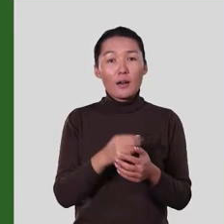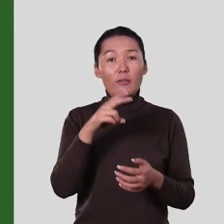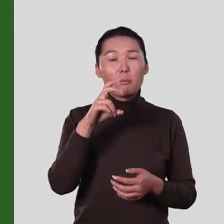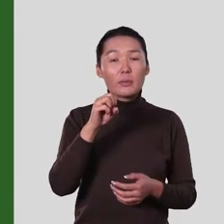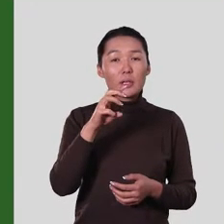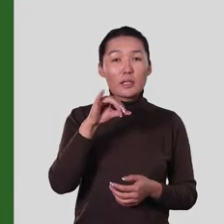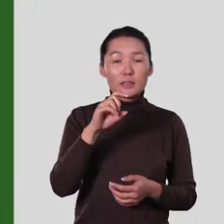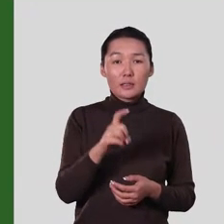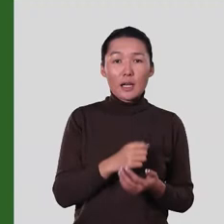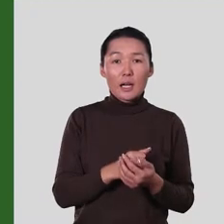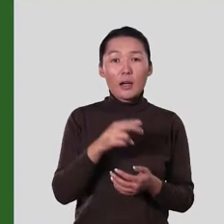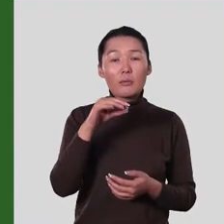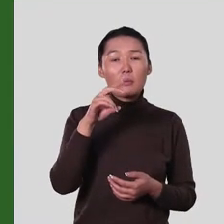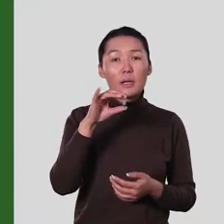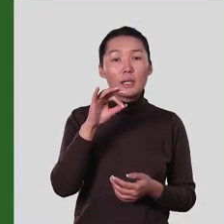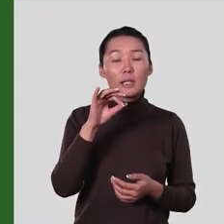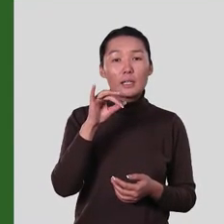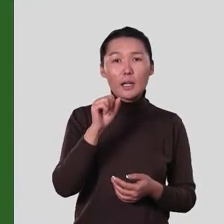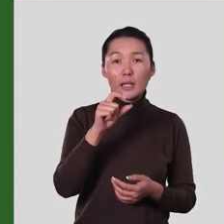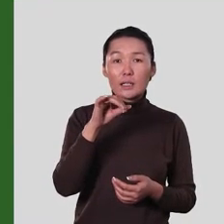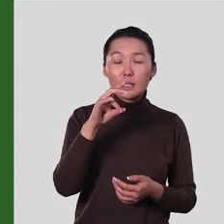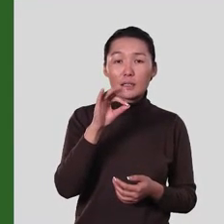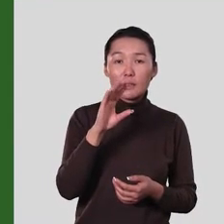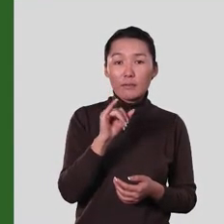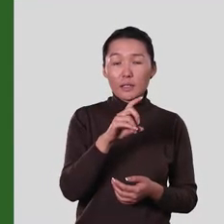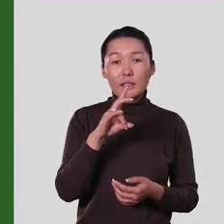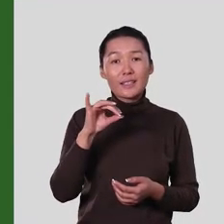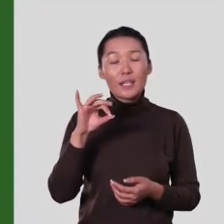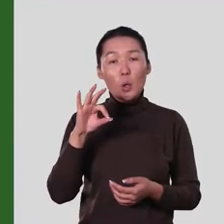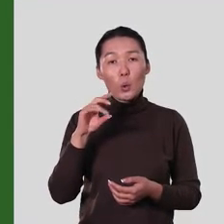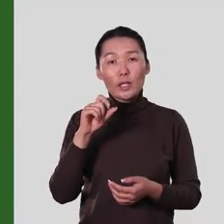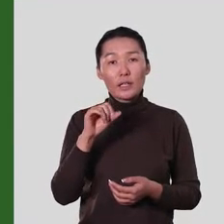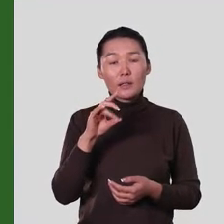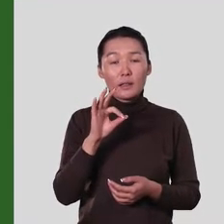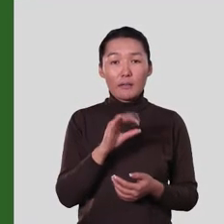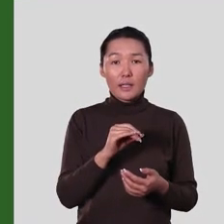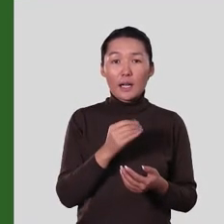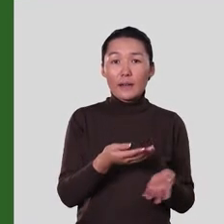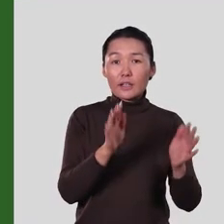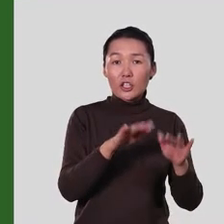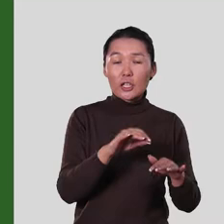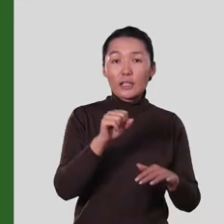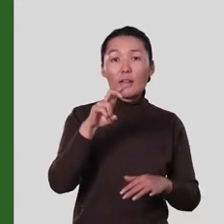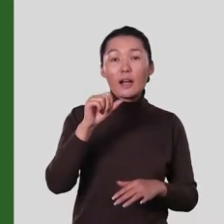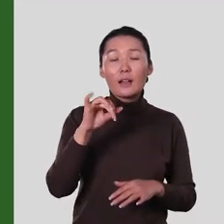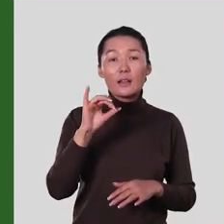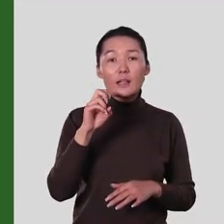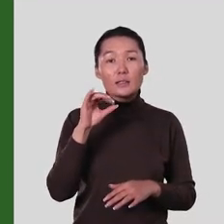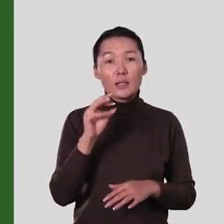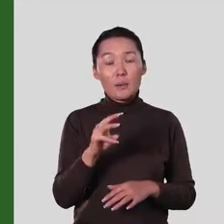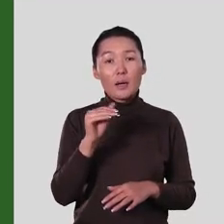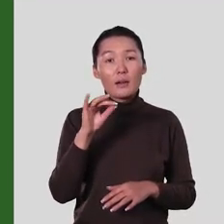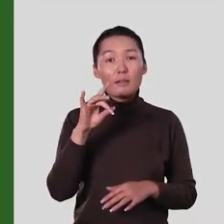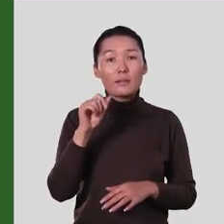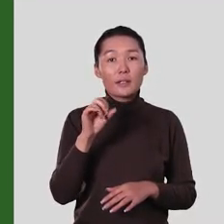пластах, палеогеновых и неогеновых отложений в Алайском, Ферганском,